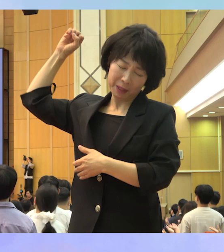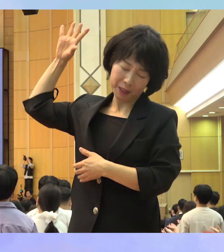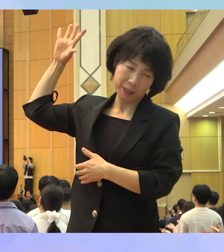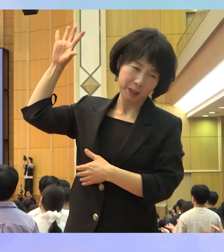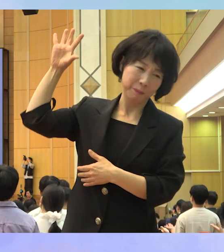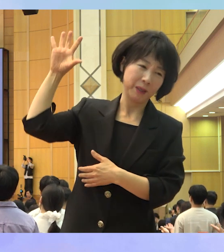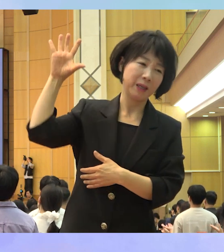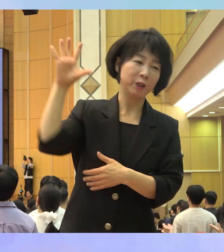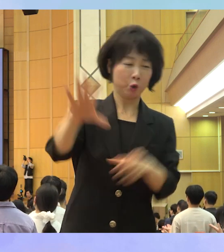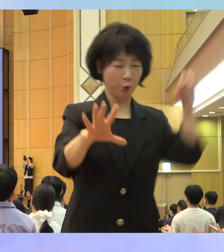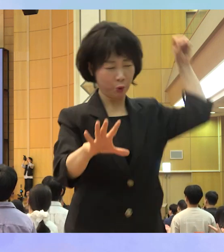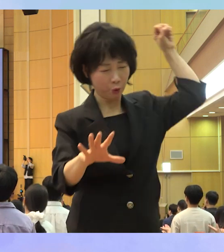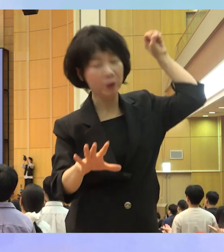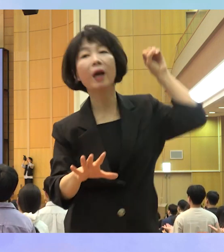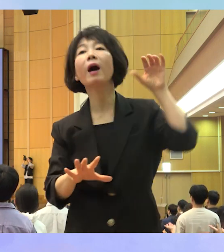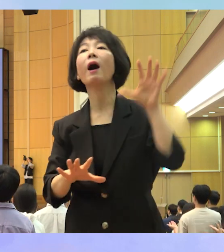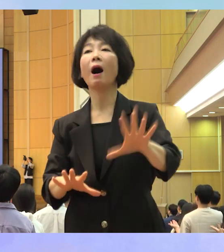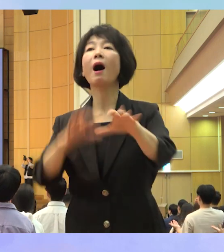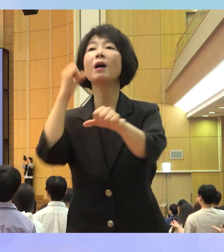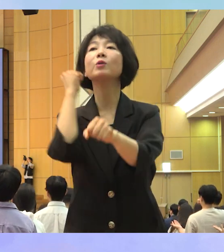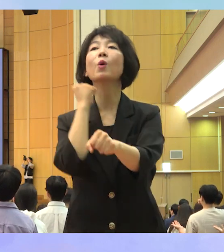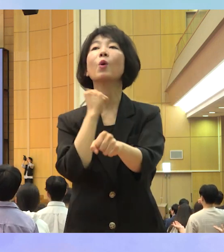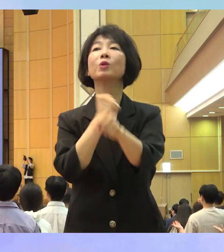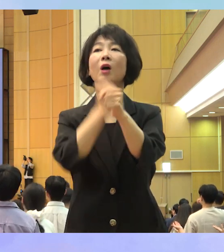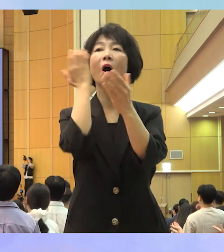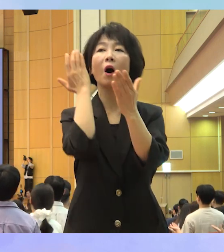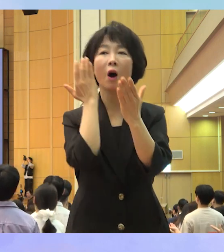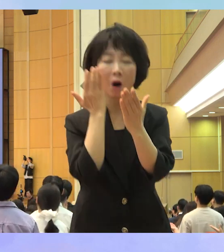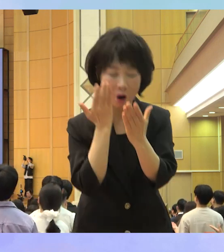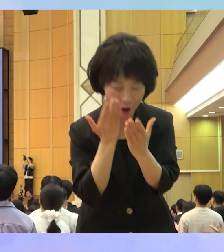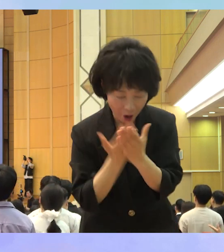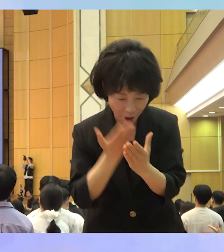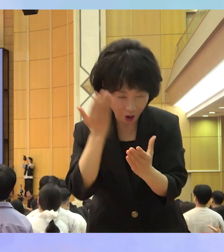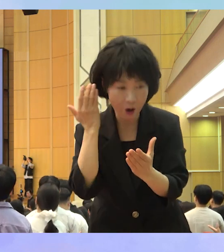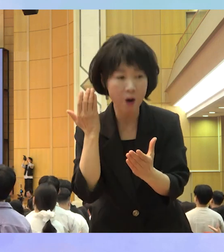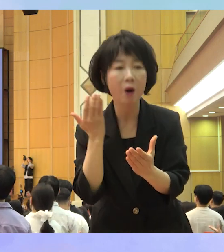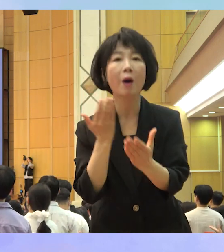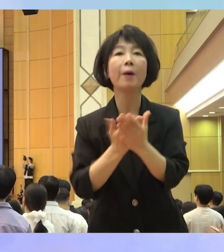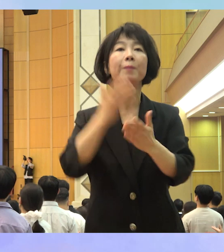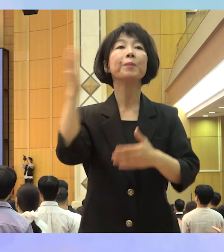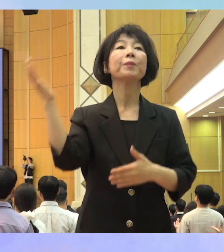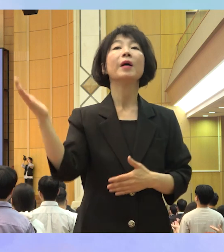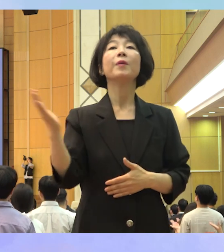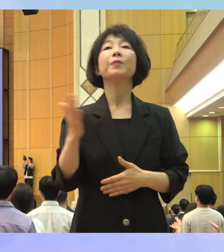주님의 빛 비추게 하. 내가 원하는 한 가지,